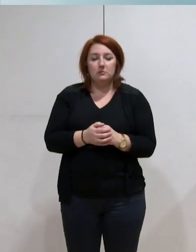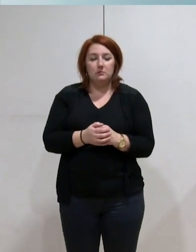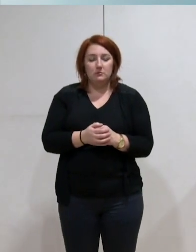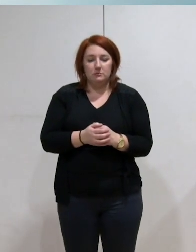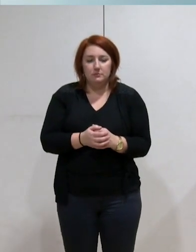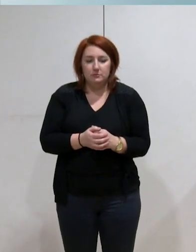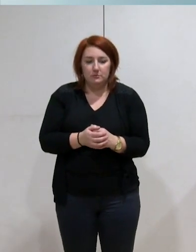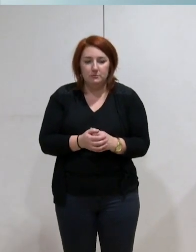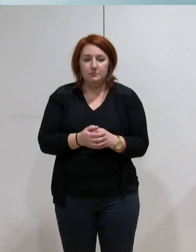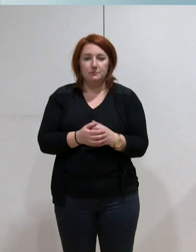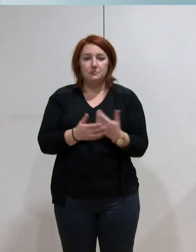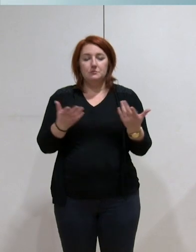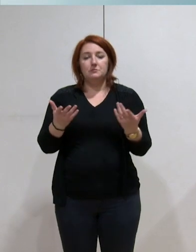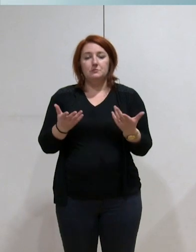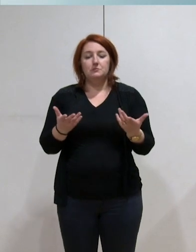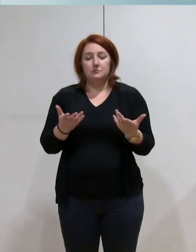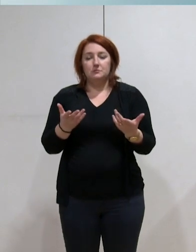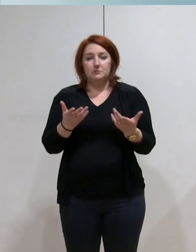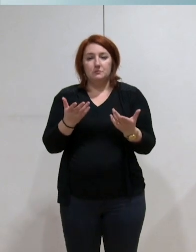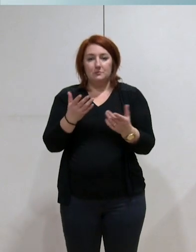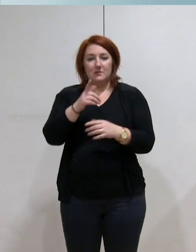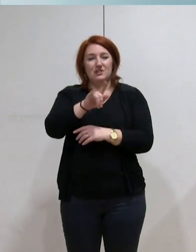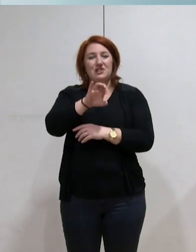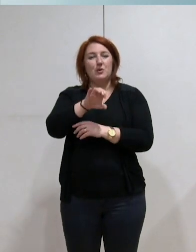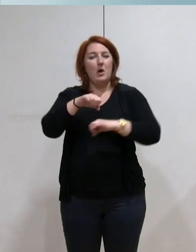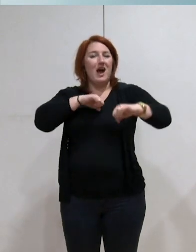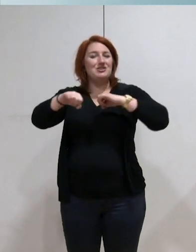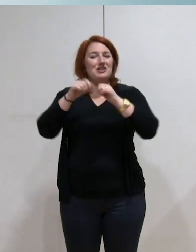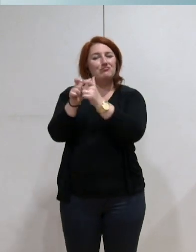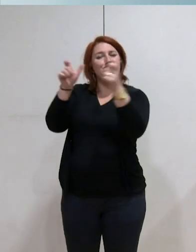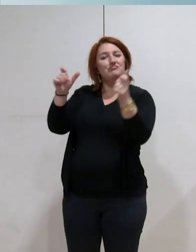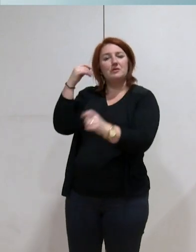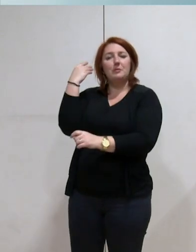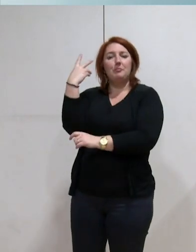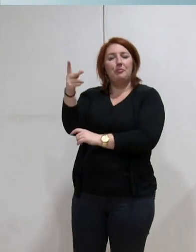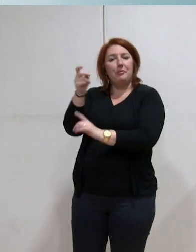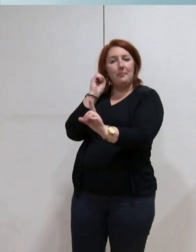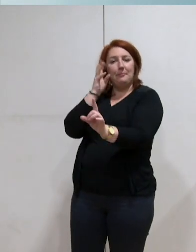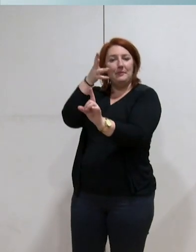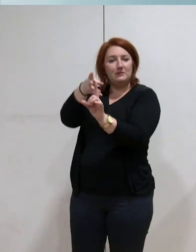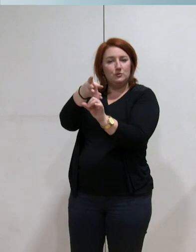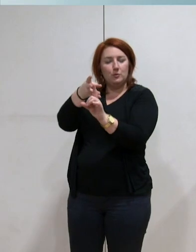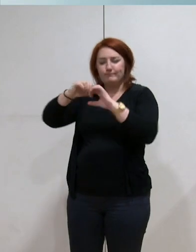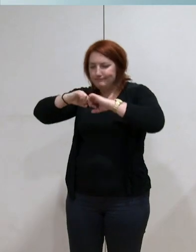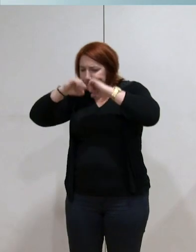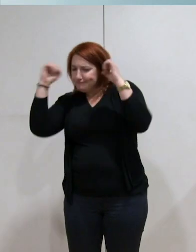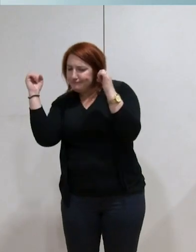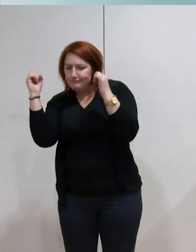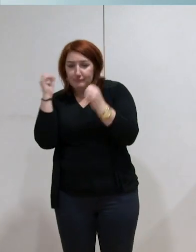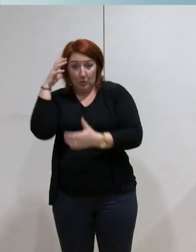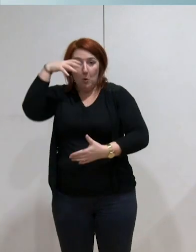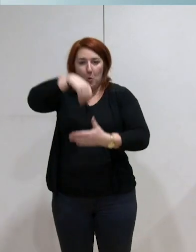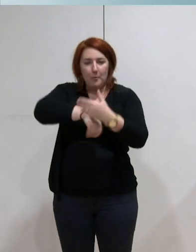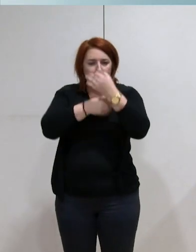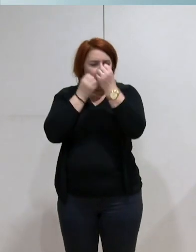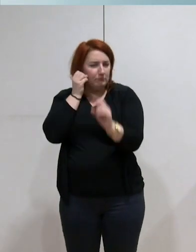a dans les missions qui étai effectué par le GIE agir des missions très